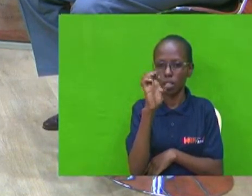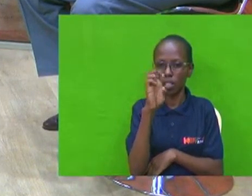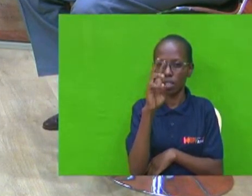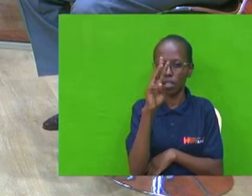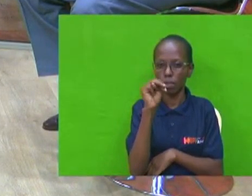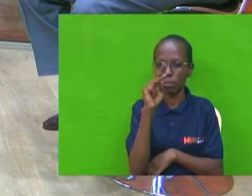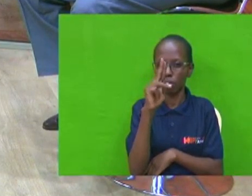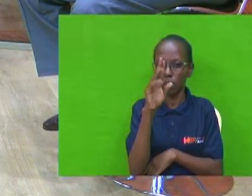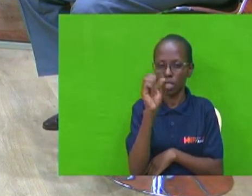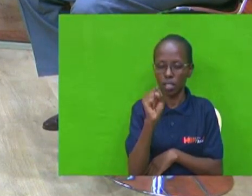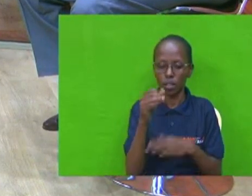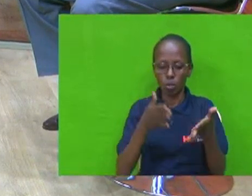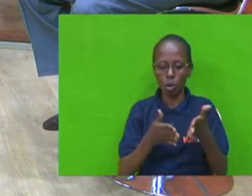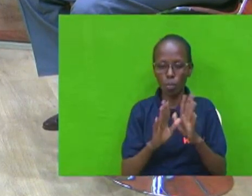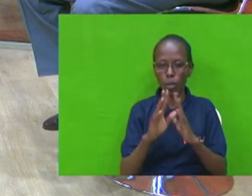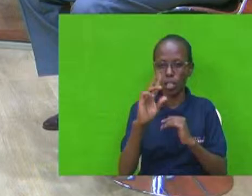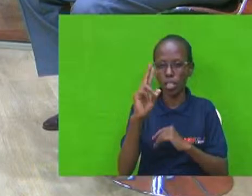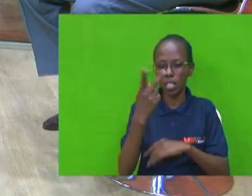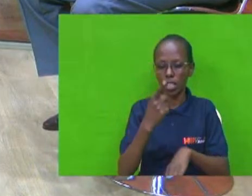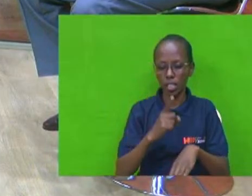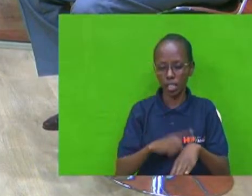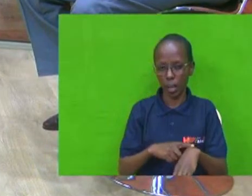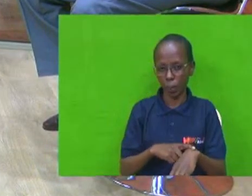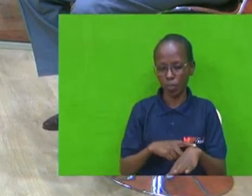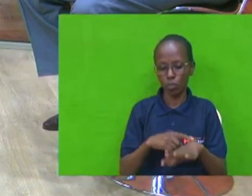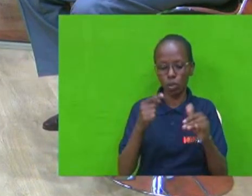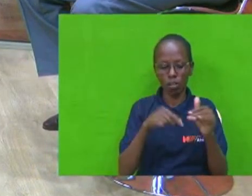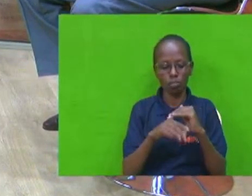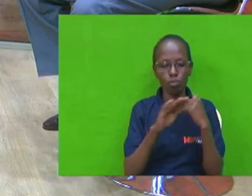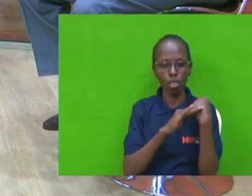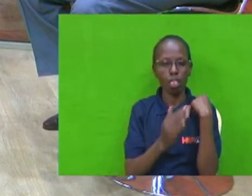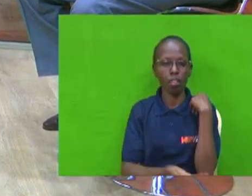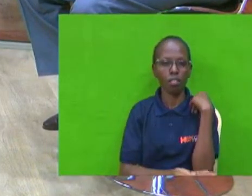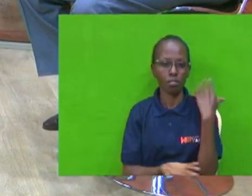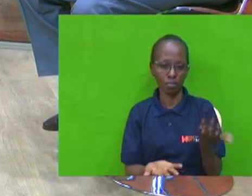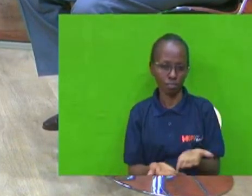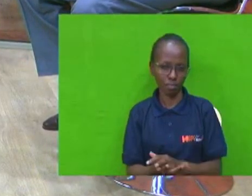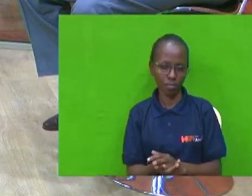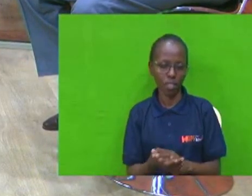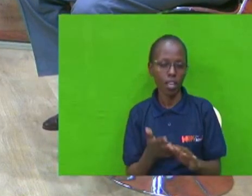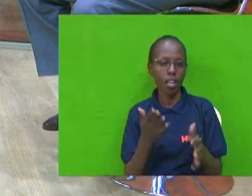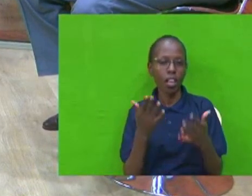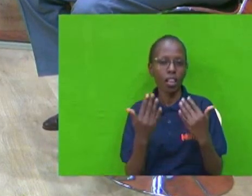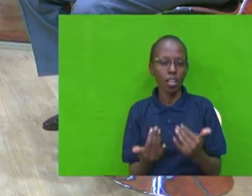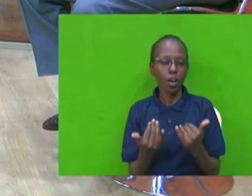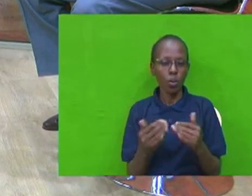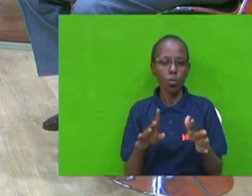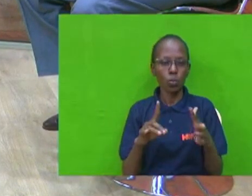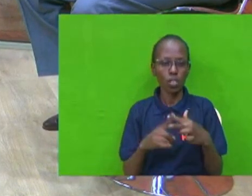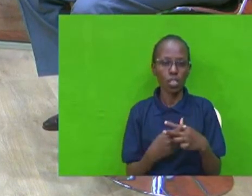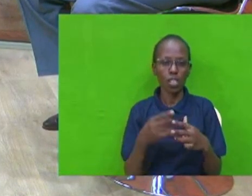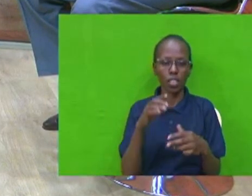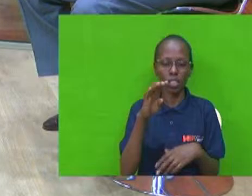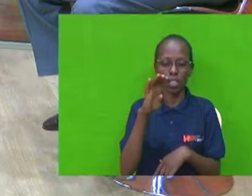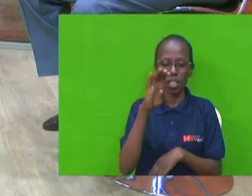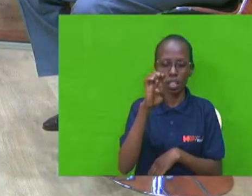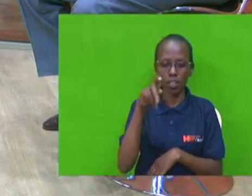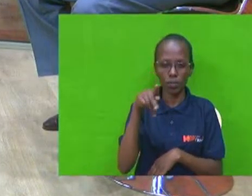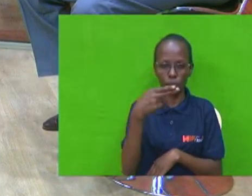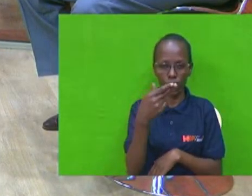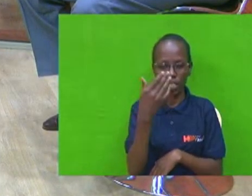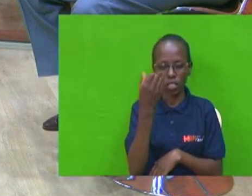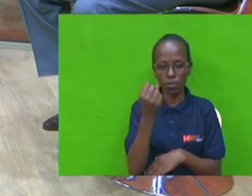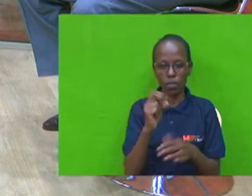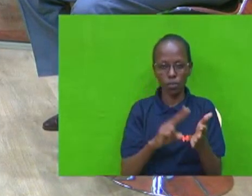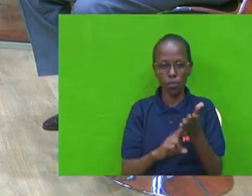yake. Hebu mwalimu soma 5 mstari wa kwanza wa Efeso. Nafikiri tuanzie hapo kuweka msingi. 5 mstari wa kwanza wa